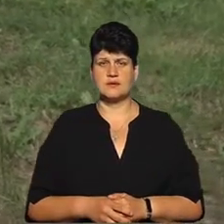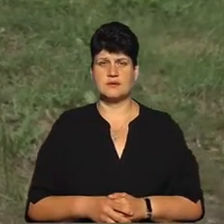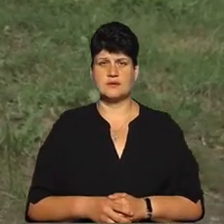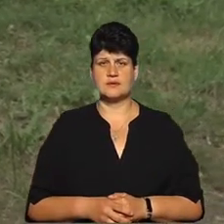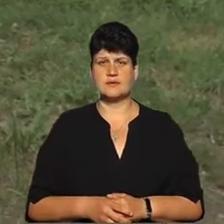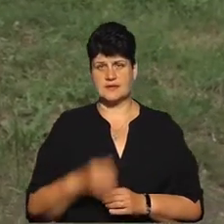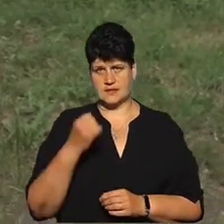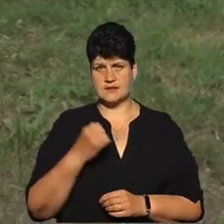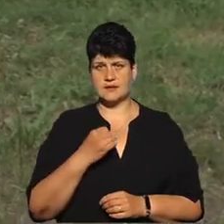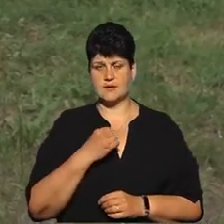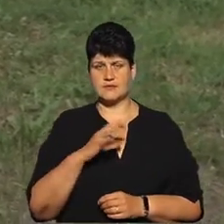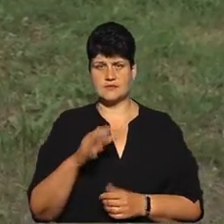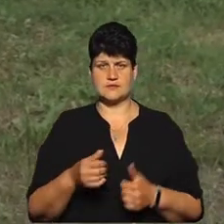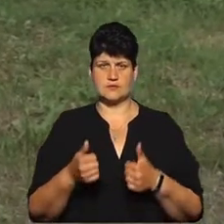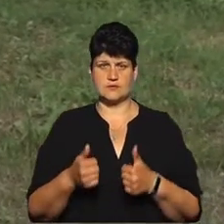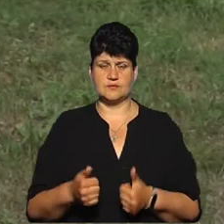Добре, все, дякую.